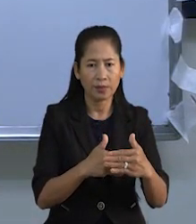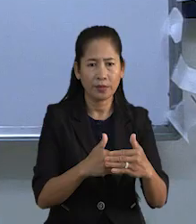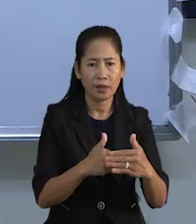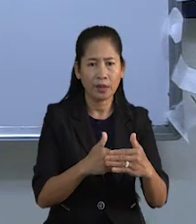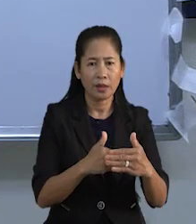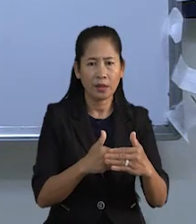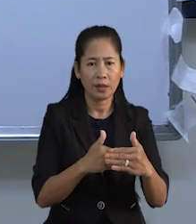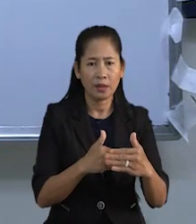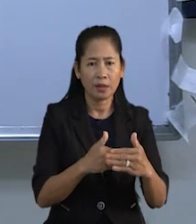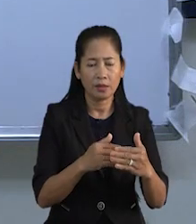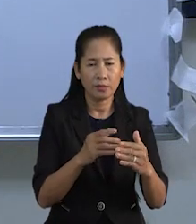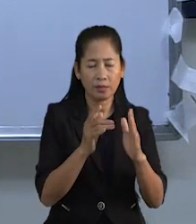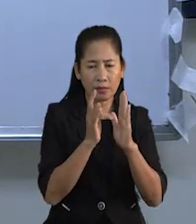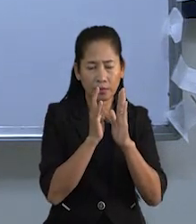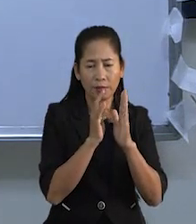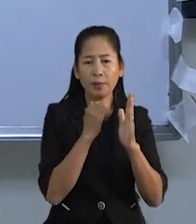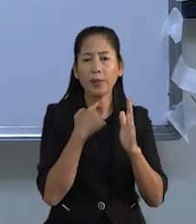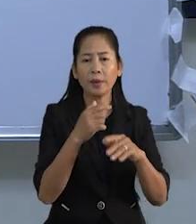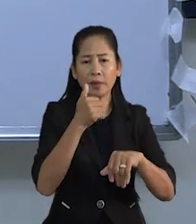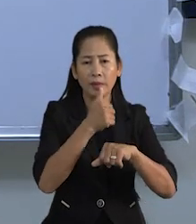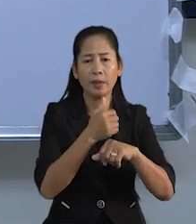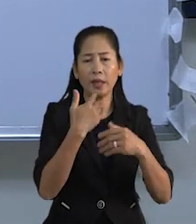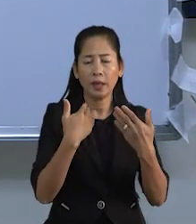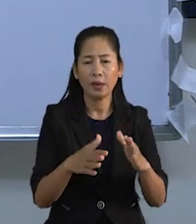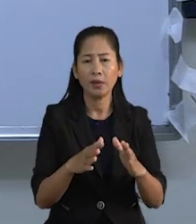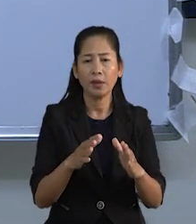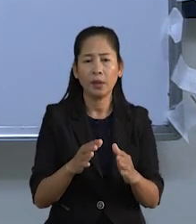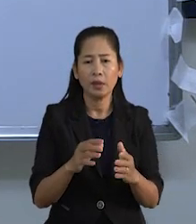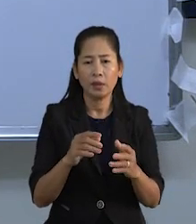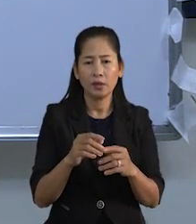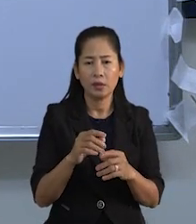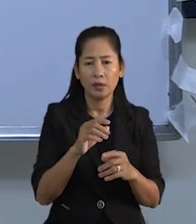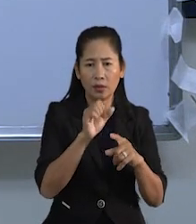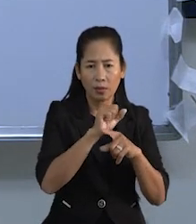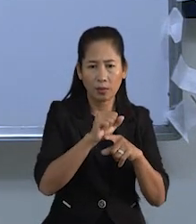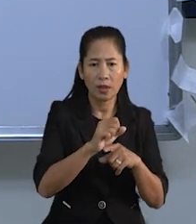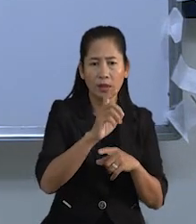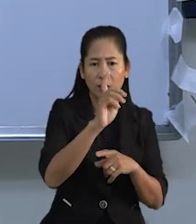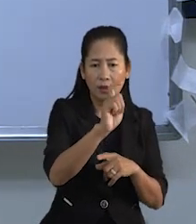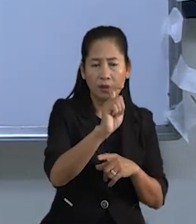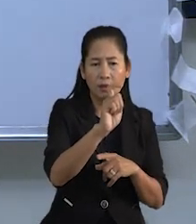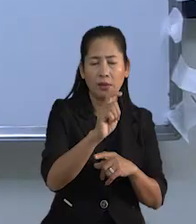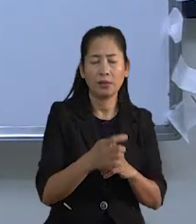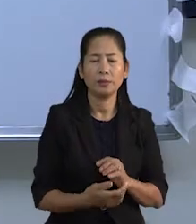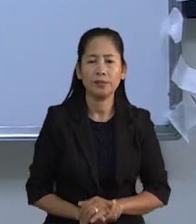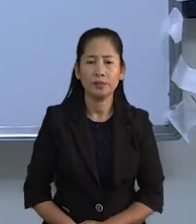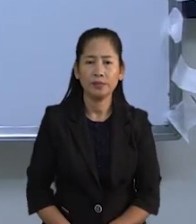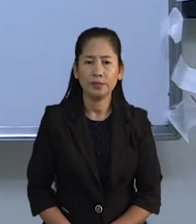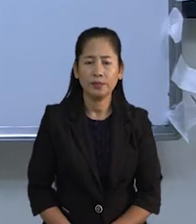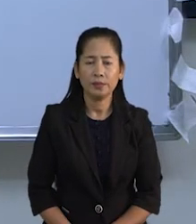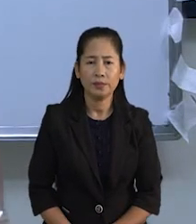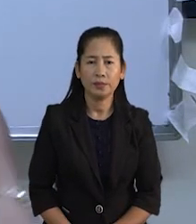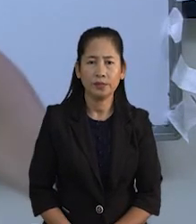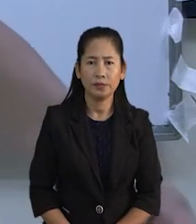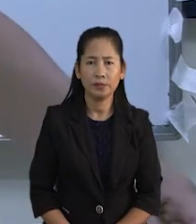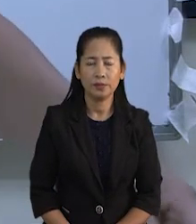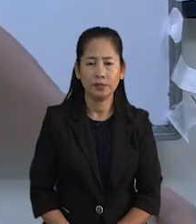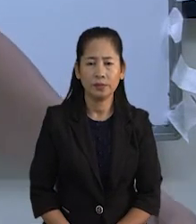តាមបំរាប់ប្រធានរួចរាល់ហើយដូច្នេះយើងចូលដល់លំហាត់ចំណុចខ